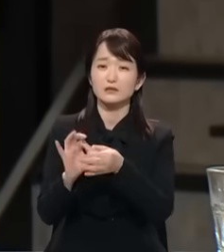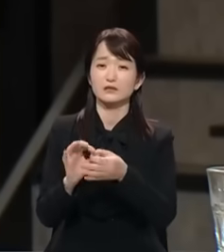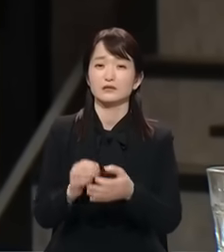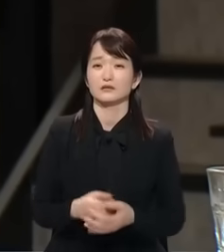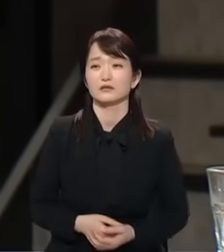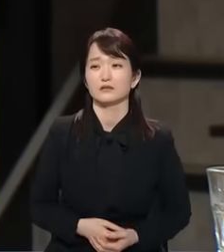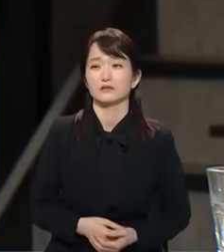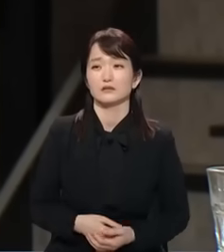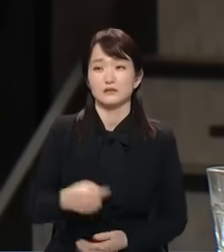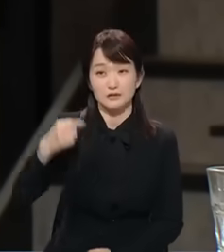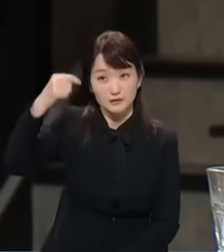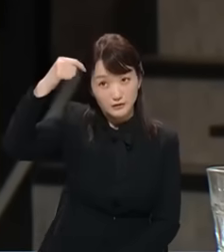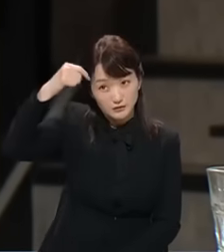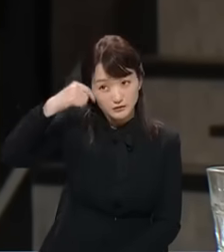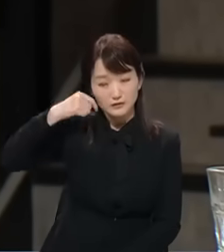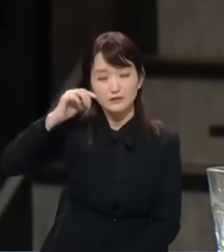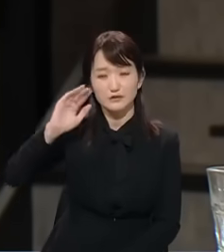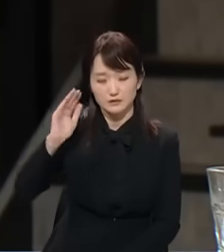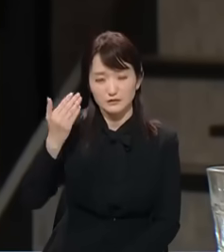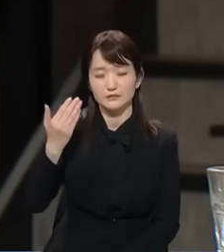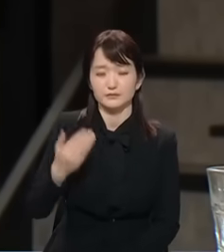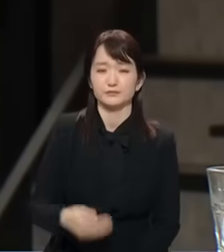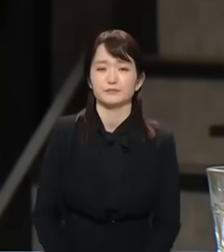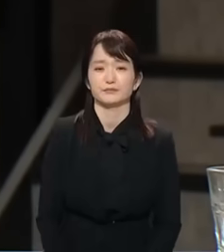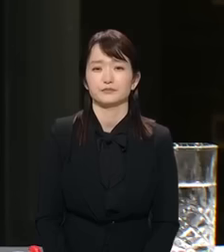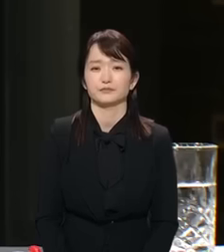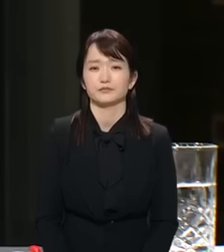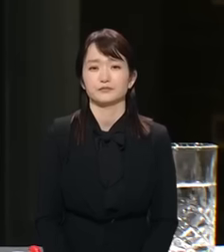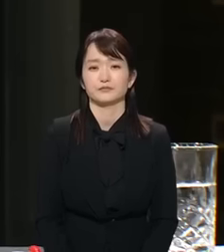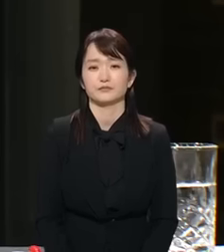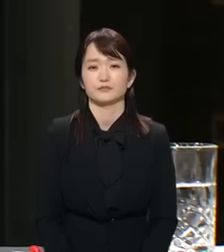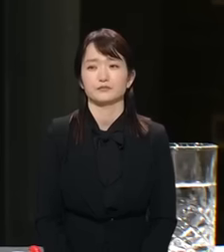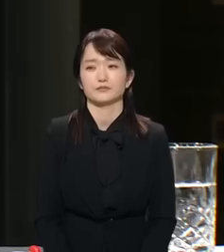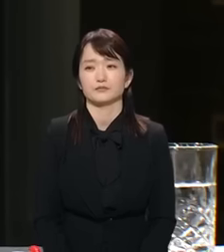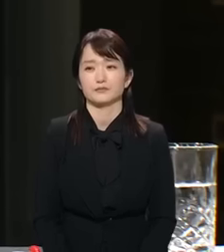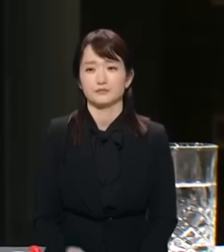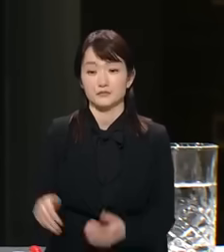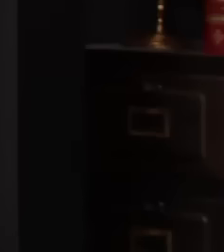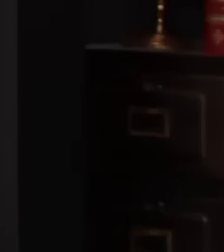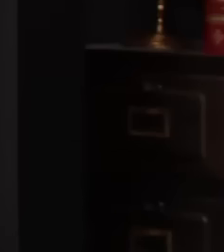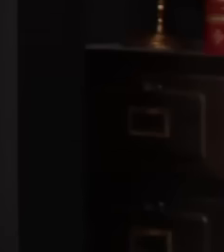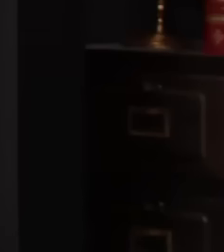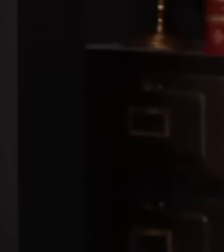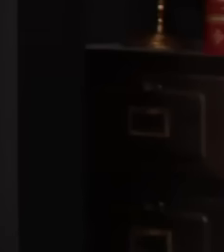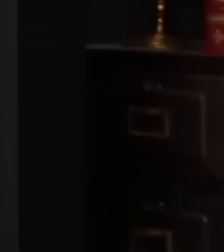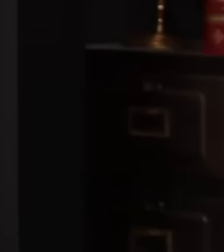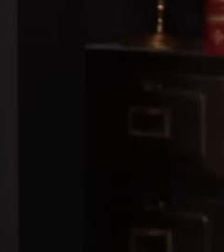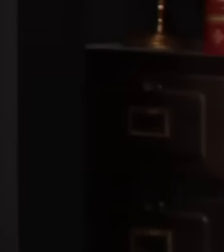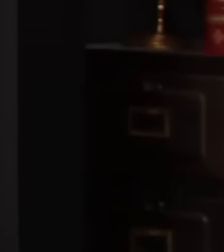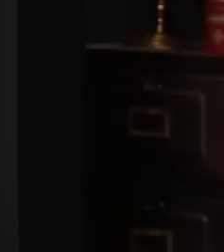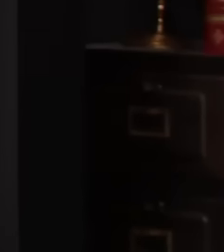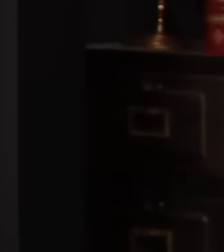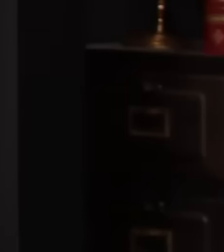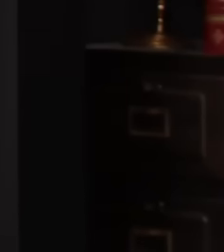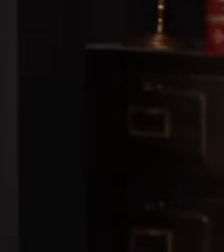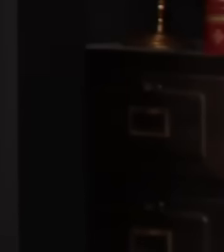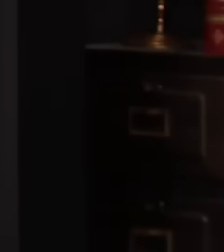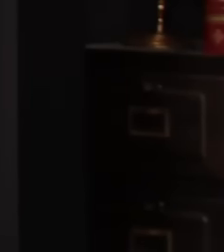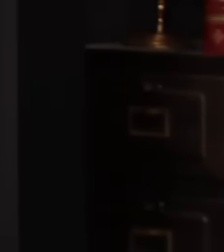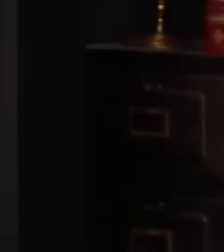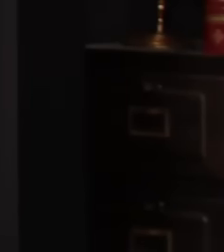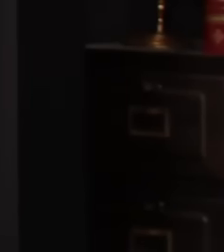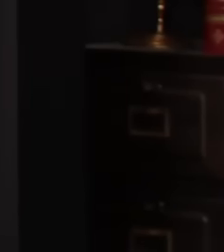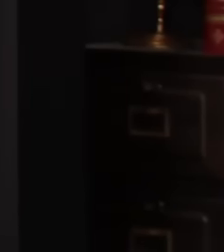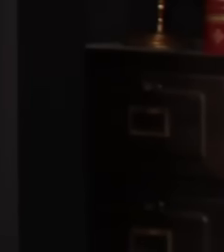좀 느껴야 될 부분이라고 저는 봅니다음 알겠습니다 뭐 계속 지켜보죠 사건의 진실을 추적하고